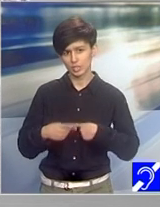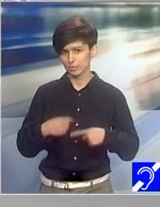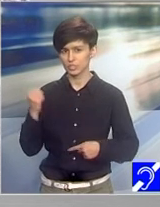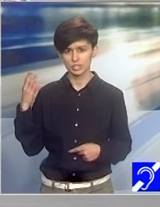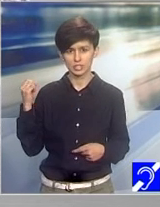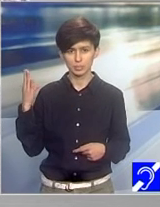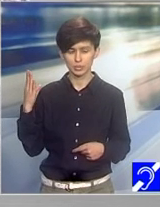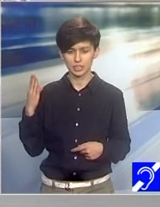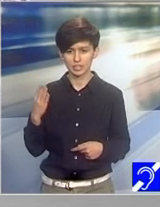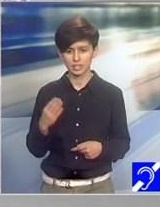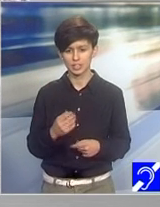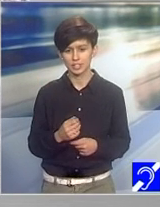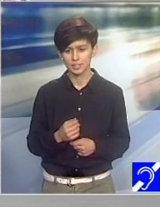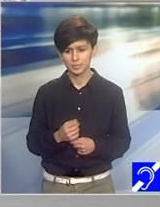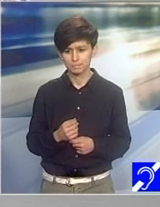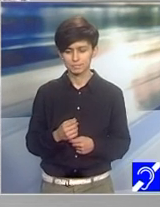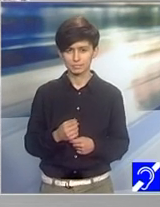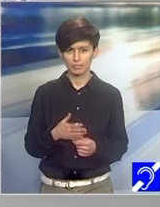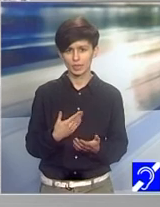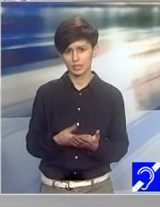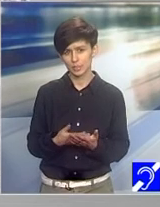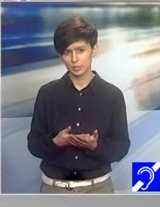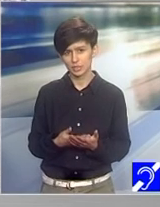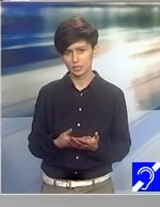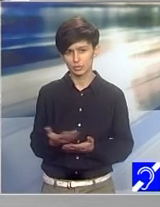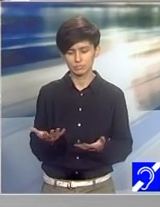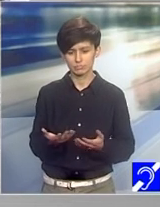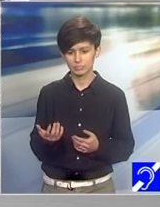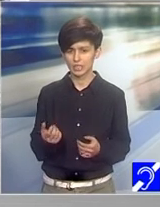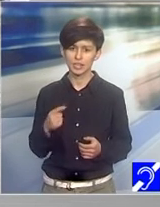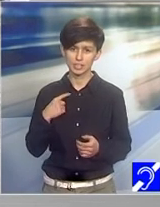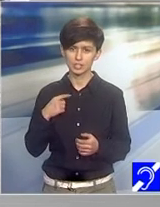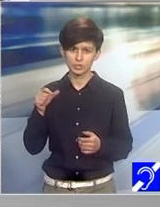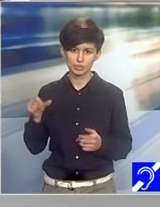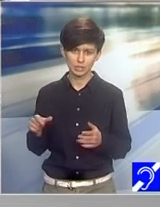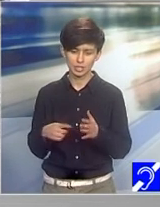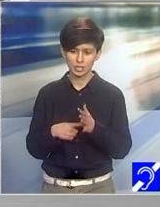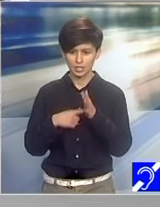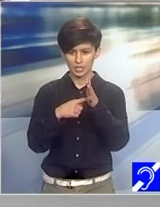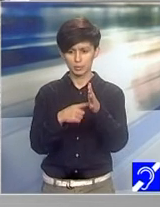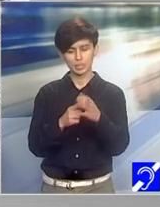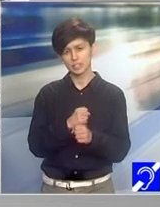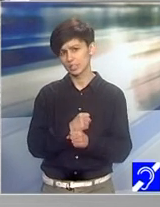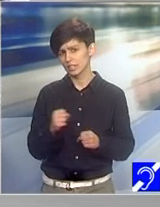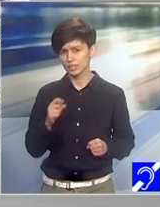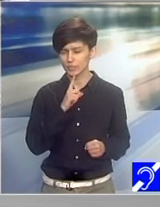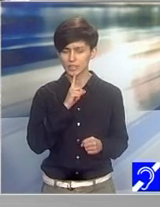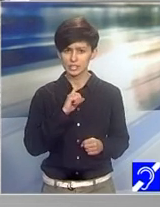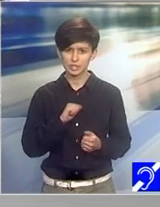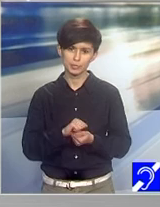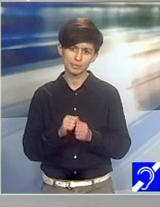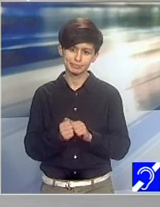și diplomatic asupra căruia cred că avem reprezentări fie foarte simple sau poate chiar